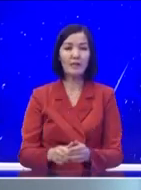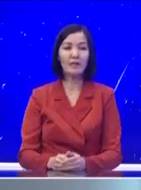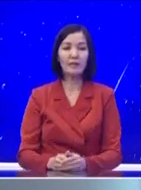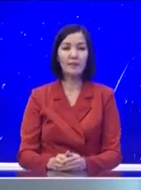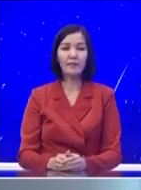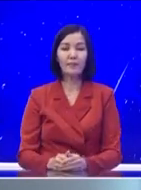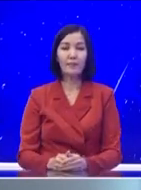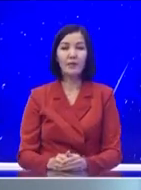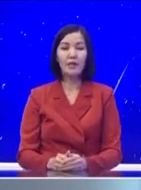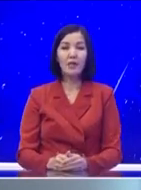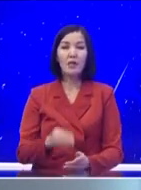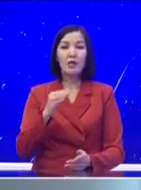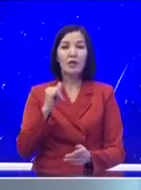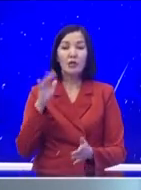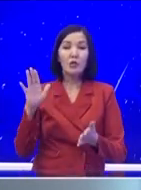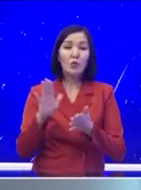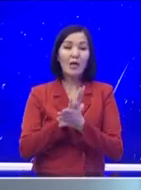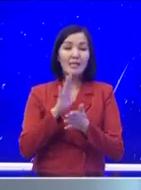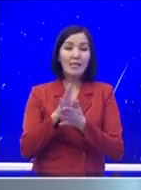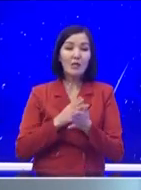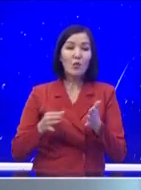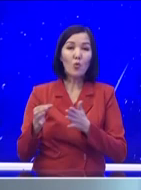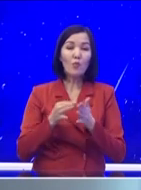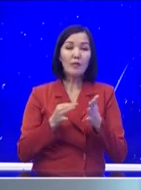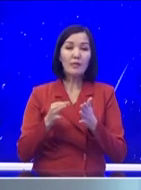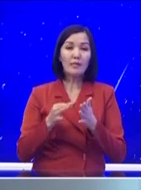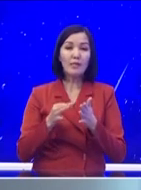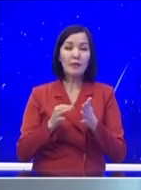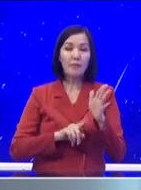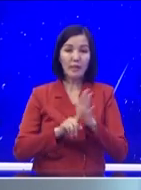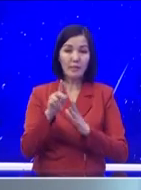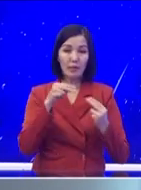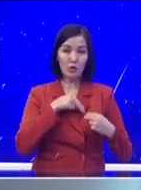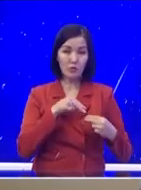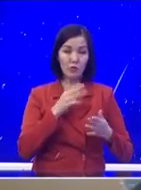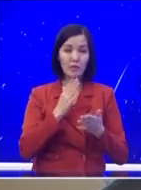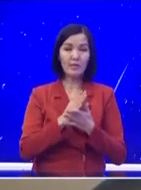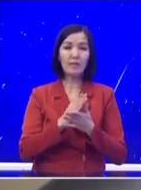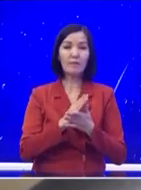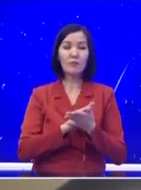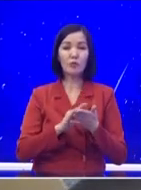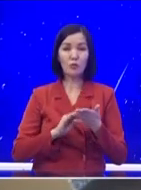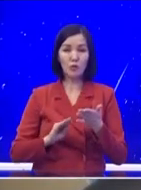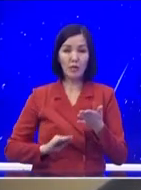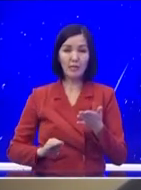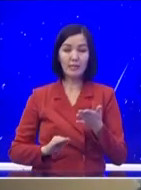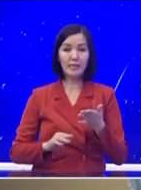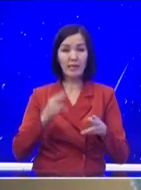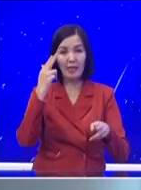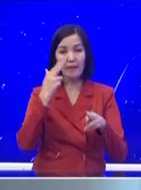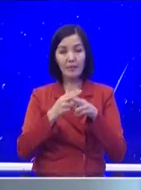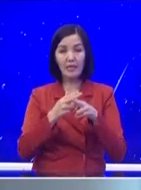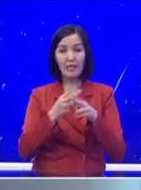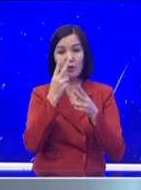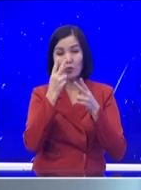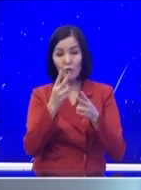арнаға түсуіме Жетісу газетінің, облыстық Жетісу газетінің соның ішіндегі жаңағы журналистер апайлардың, сол кісілердің